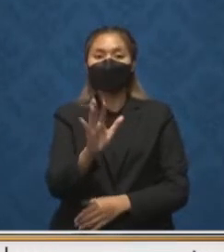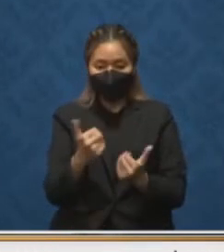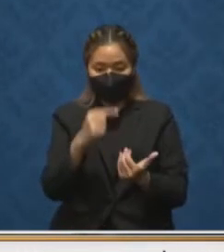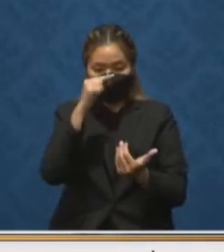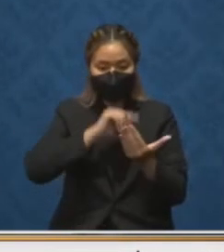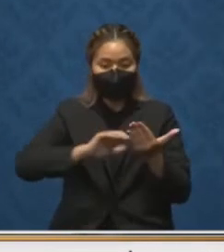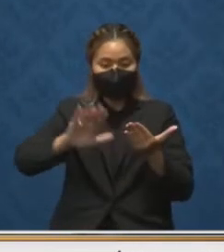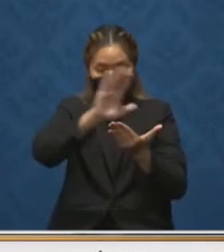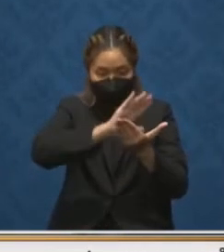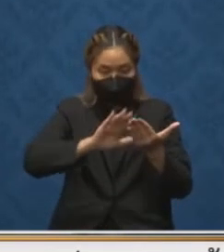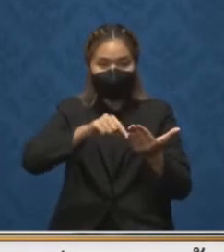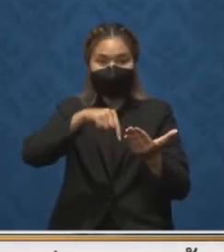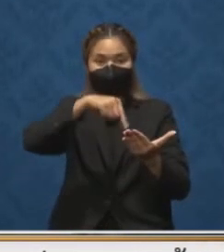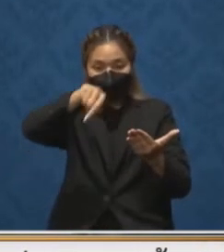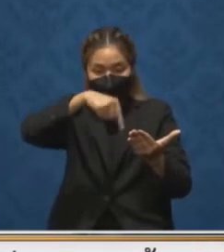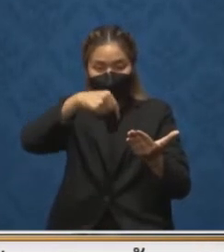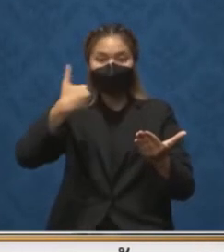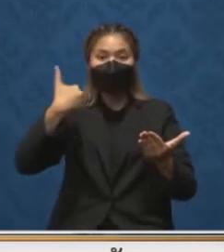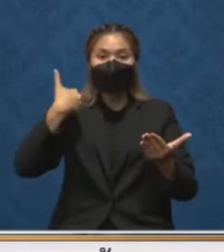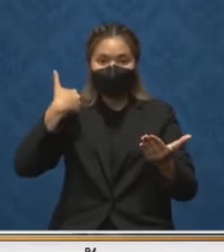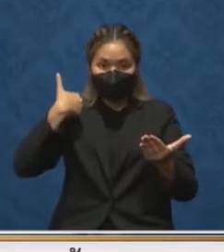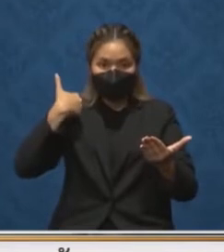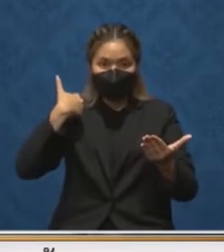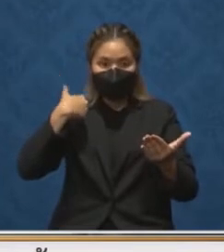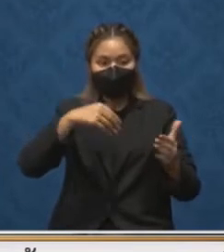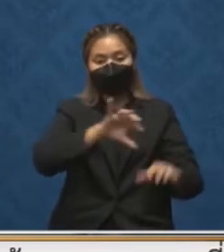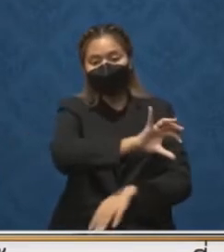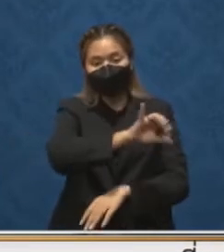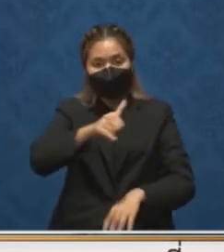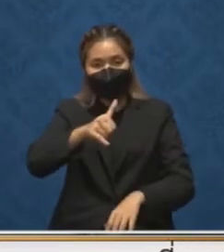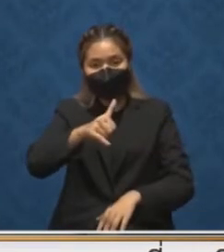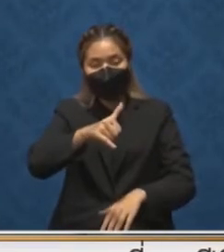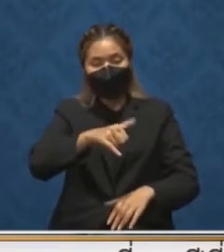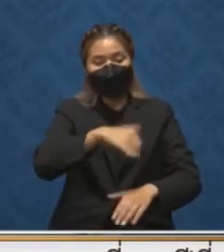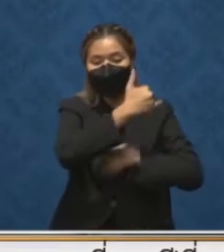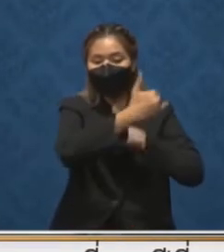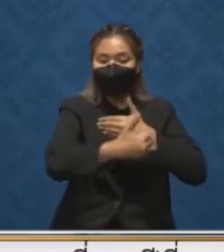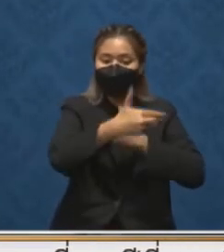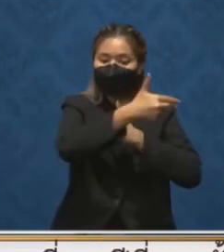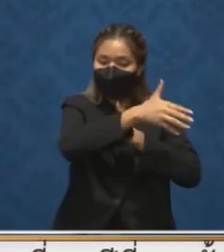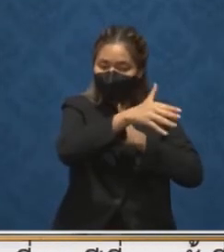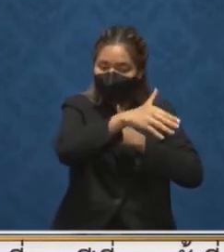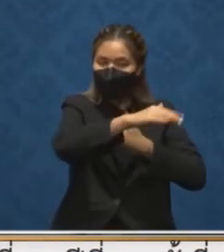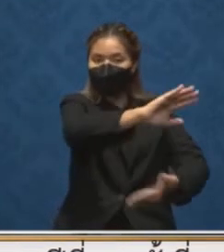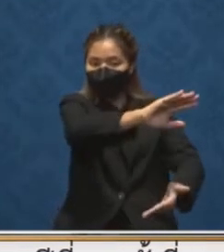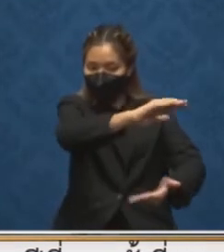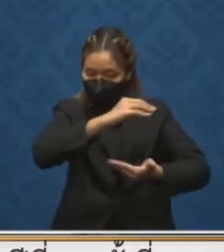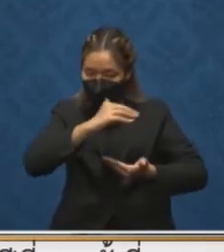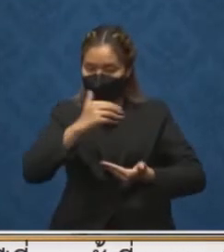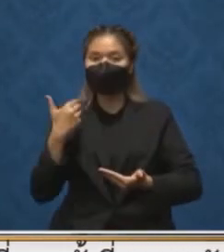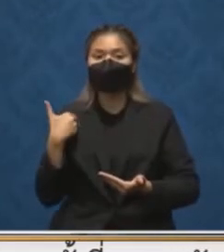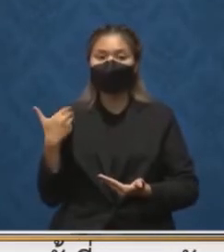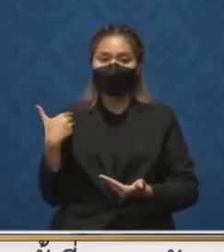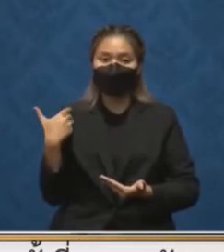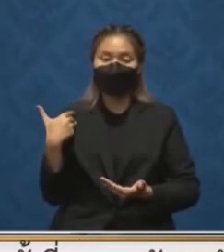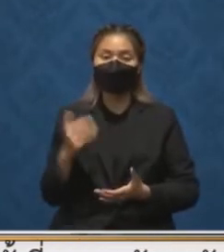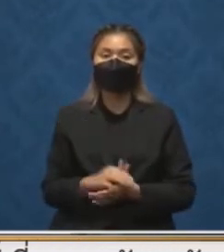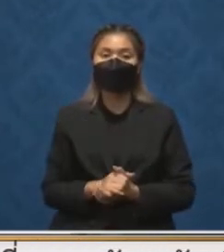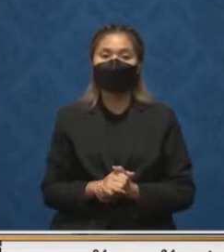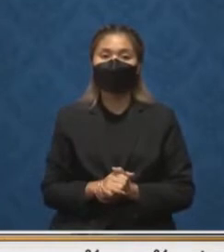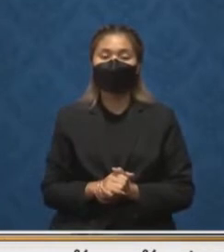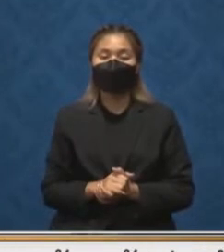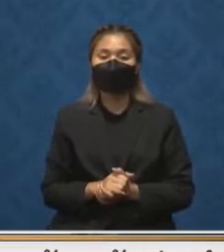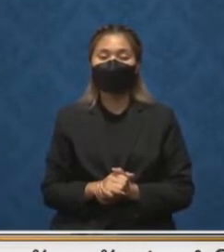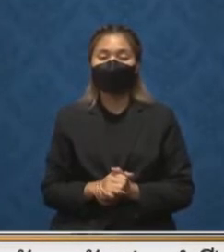ส่นหนึ่งเรานำเข้าจากเราออีส่นหนงเรานำเข้า จากประเทศ sentidoซ